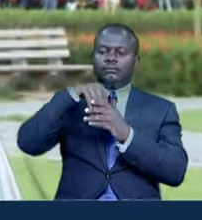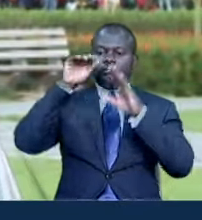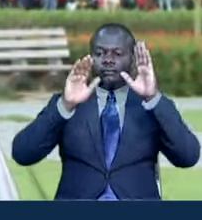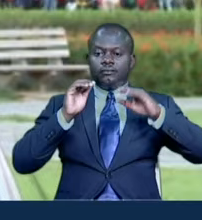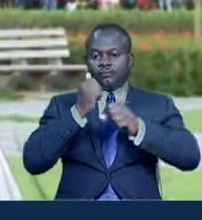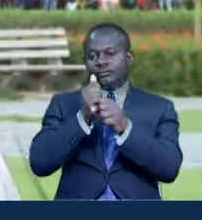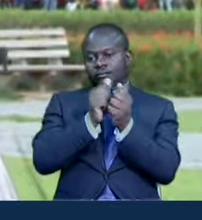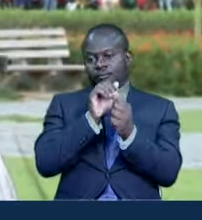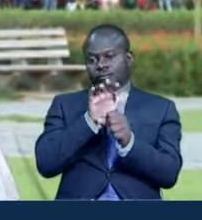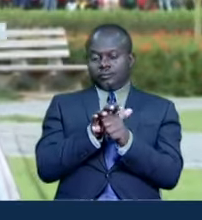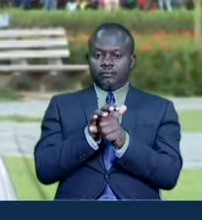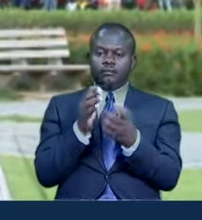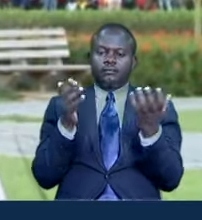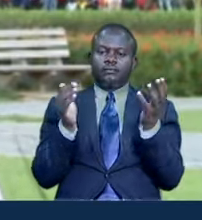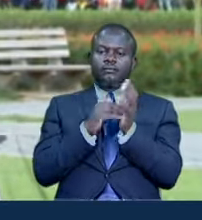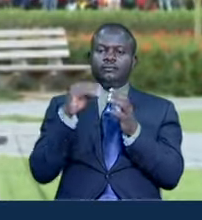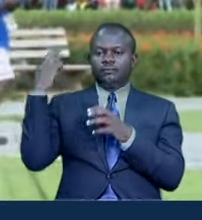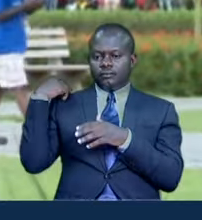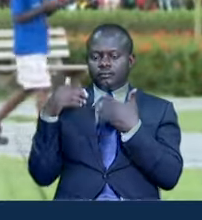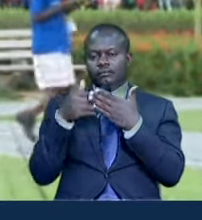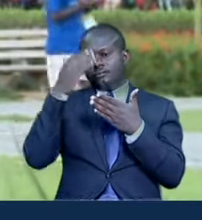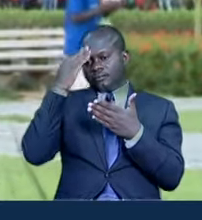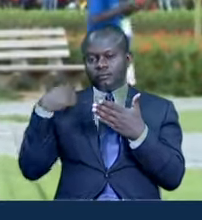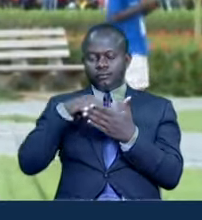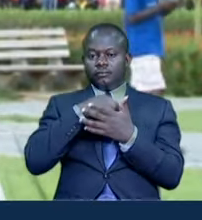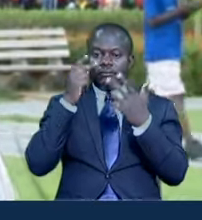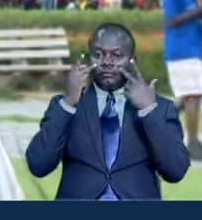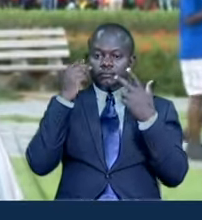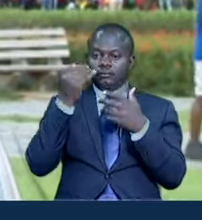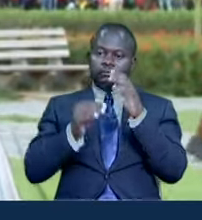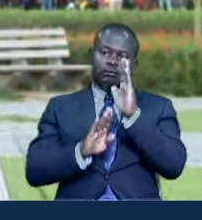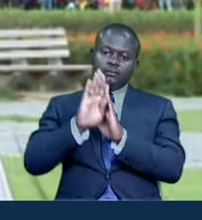bakorana cyane na Motorsport n'abashinzwe Motorsport kugira ngo turebe ko twateza uyu mukino imbere.